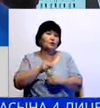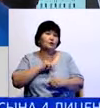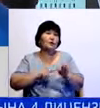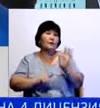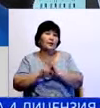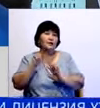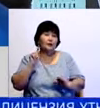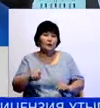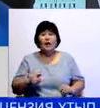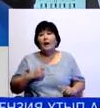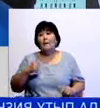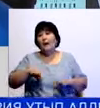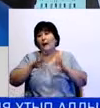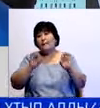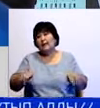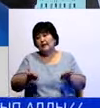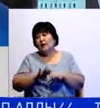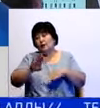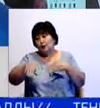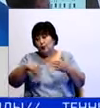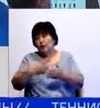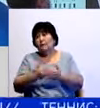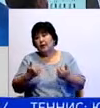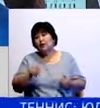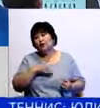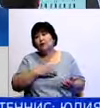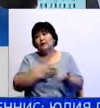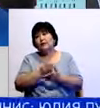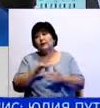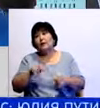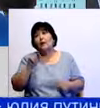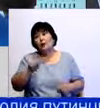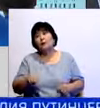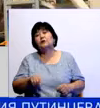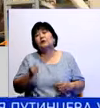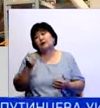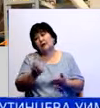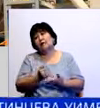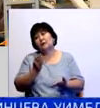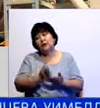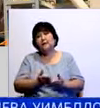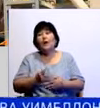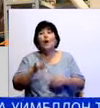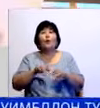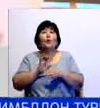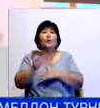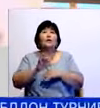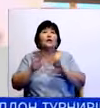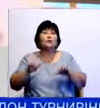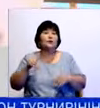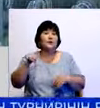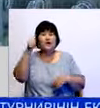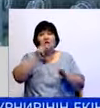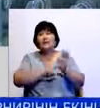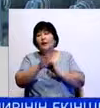жаққа маман ретінде. Содан бері қазір жұмыс істеп келатырмыз. Осы жерден нанымызды жеп келатырмыз. Отандық өндіріс ошағында жыл